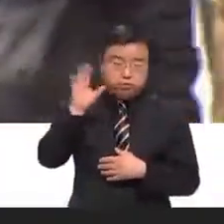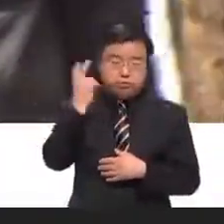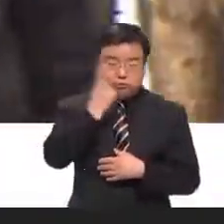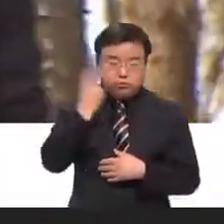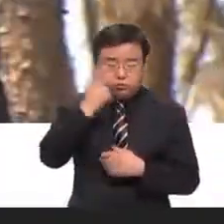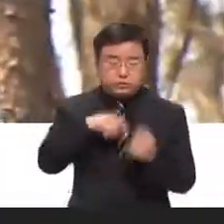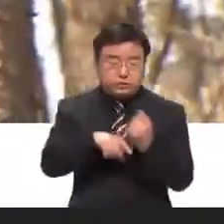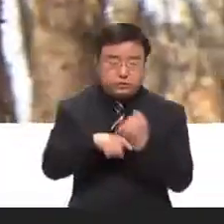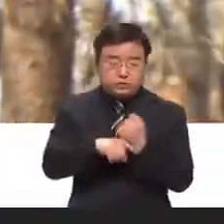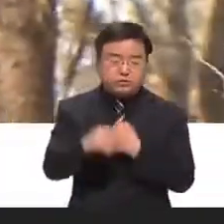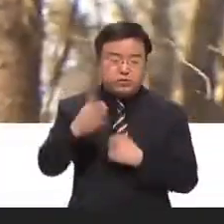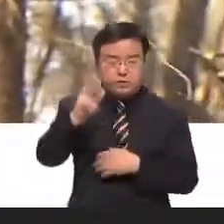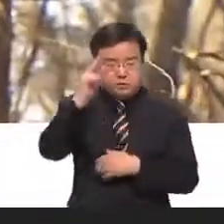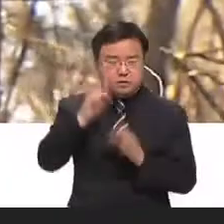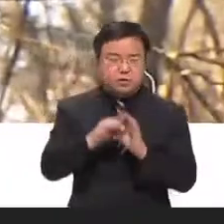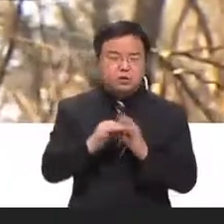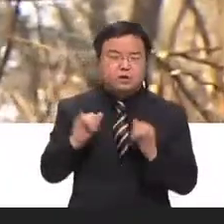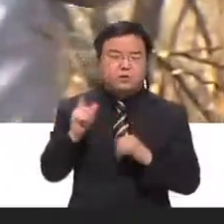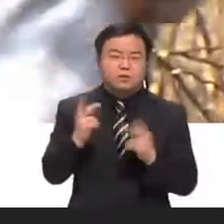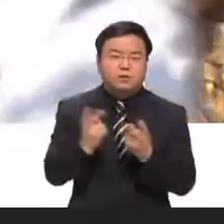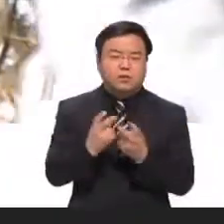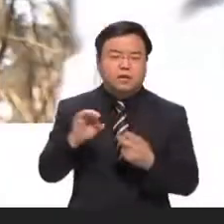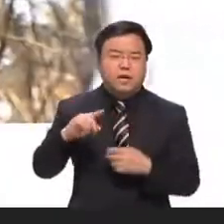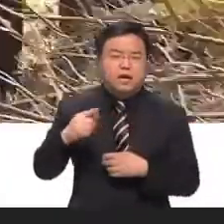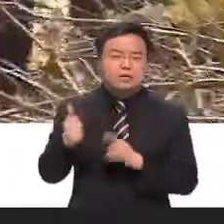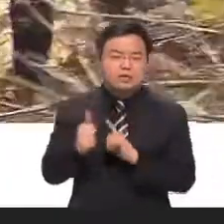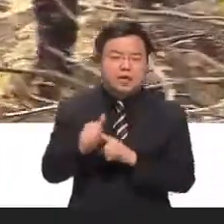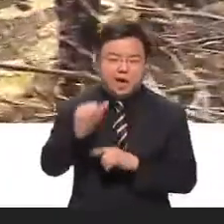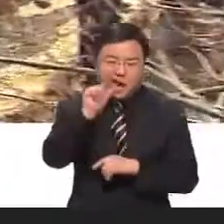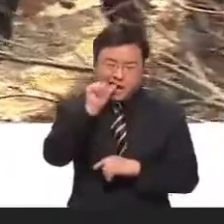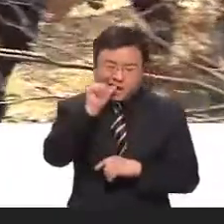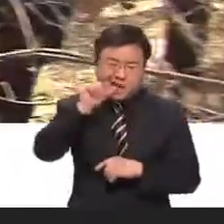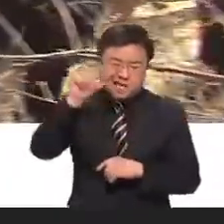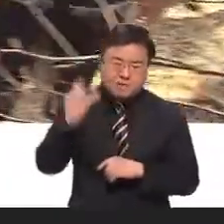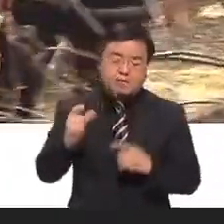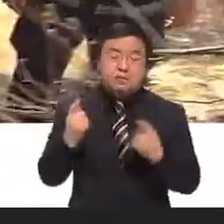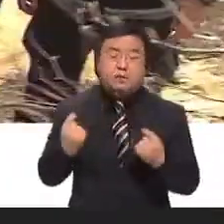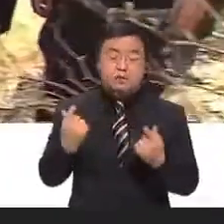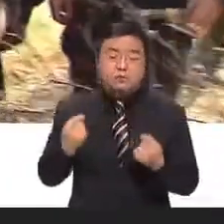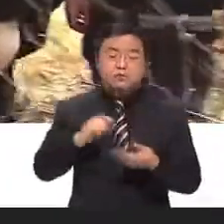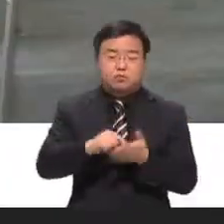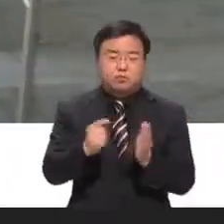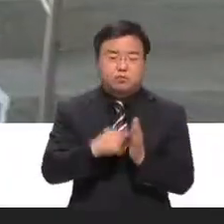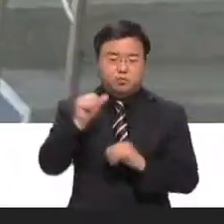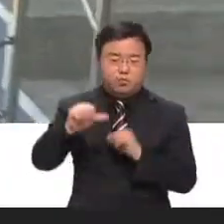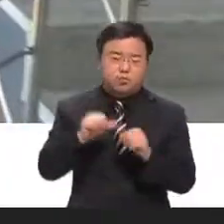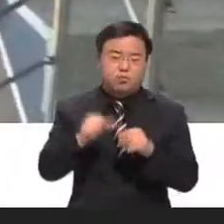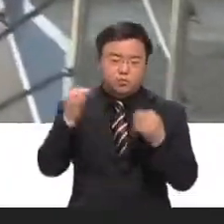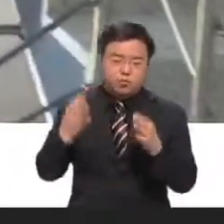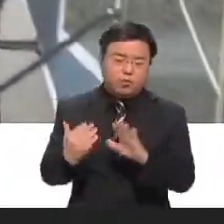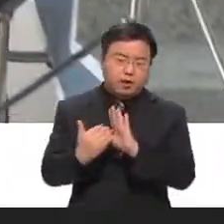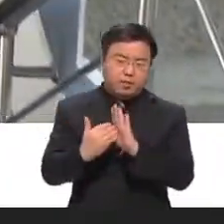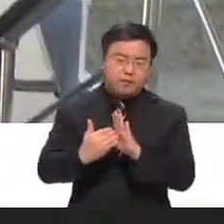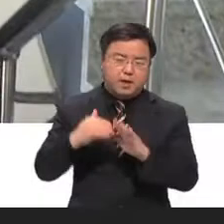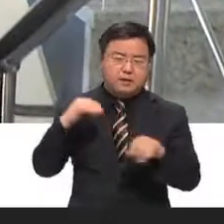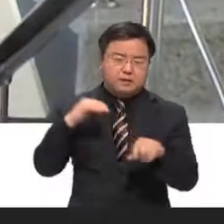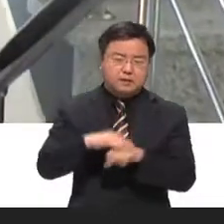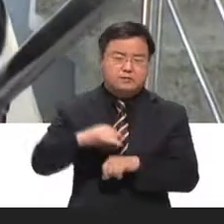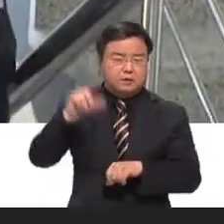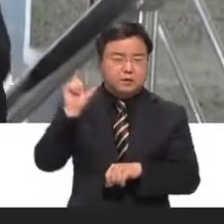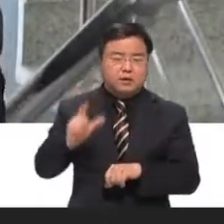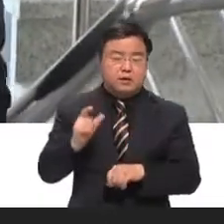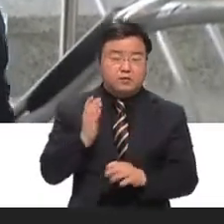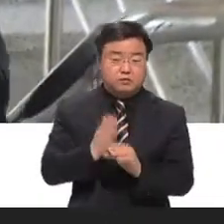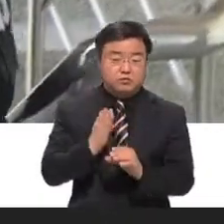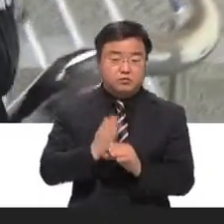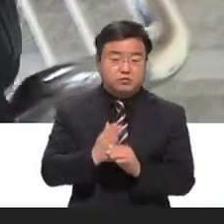따르면 안 씨가 거의 무쇠 멘탈이라는 얘기가 나올 정도로 이 지난 5년 동안 다져온 방어 기제가 너무 강해서